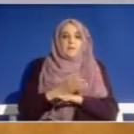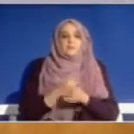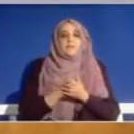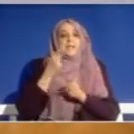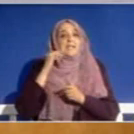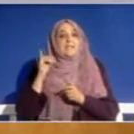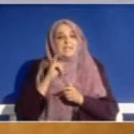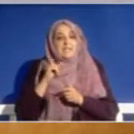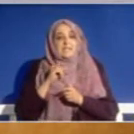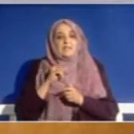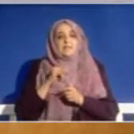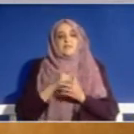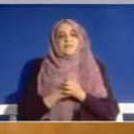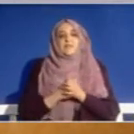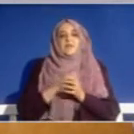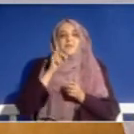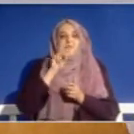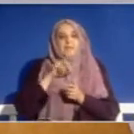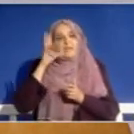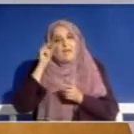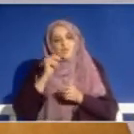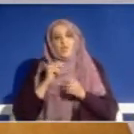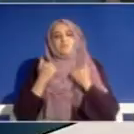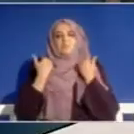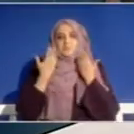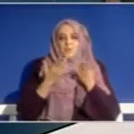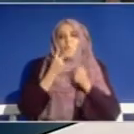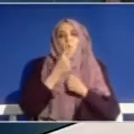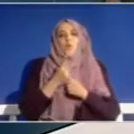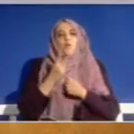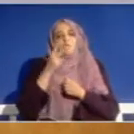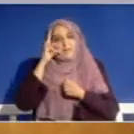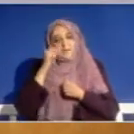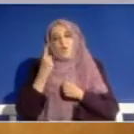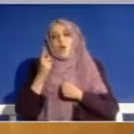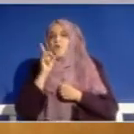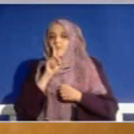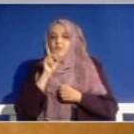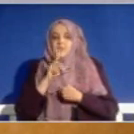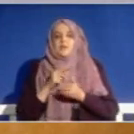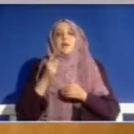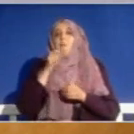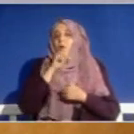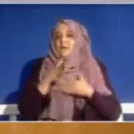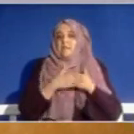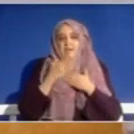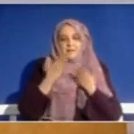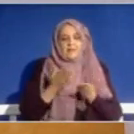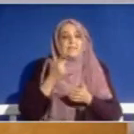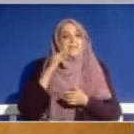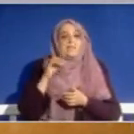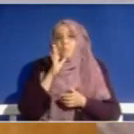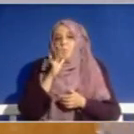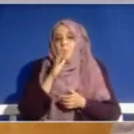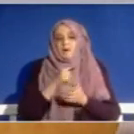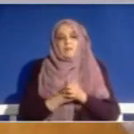على الولد وكبش على البنت هذا هو المعمول به وهذا هو المأمور به يعني اللي أنصح به النبي صلى الله عليه وسلم إذا ما قدرتيش